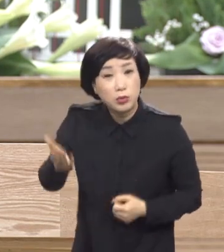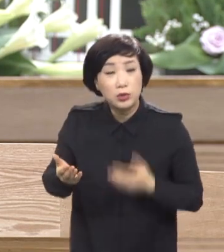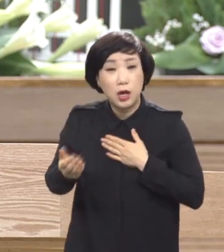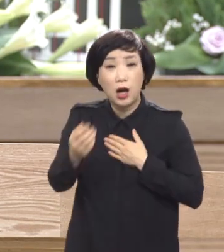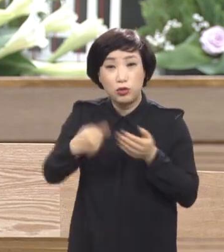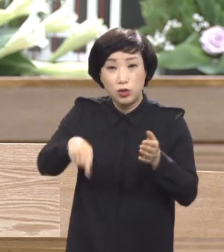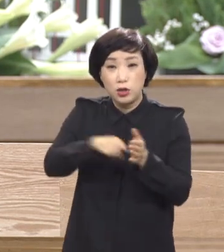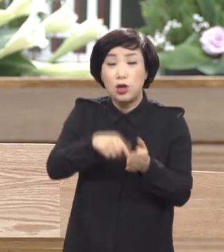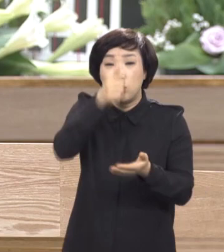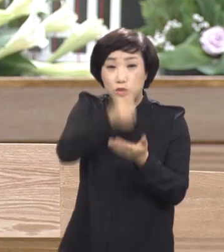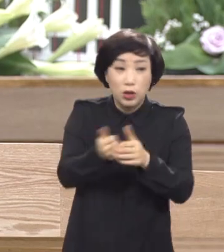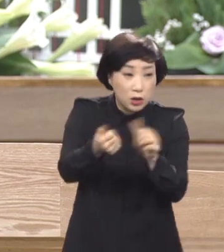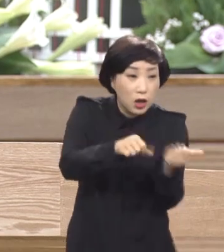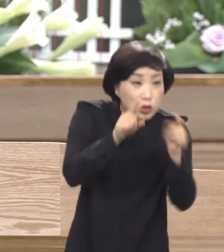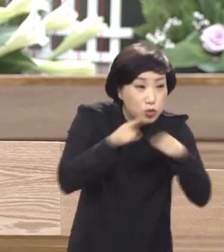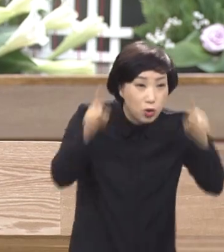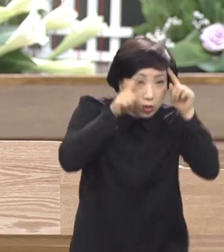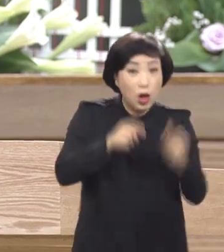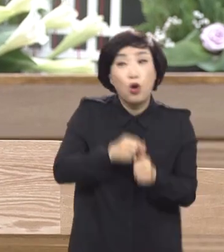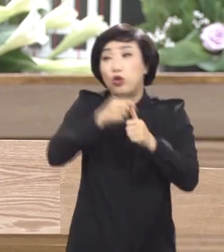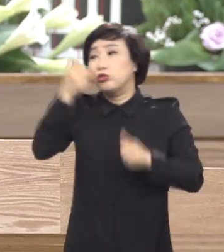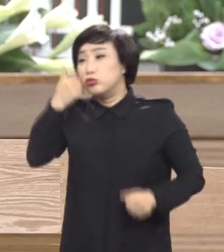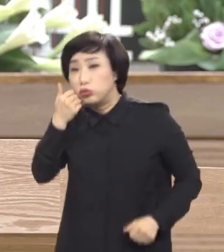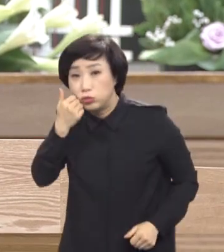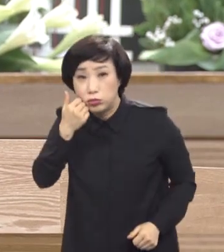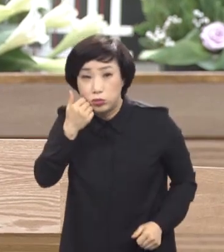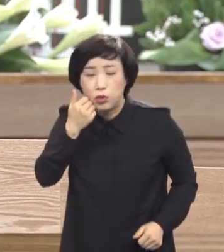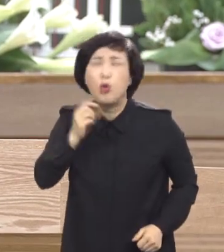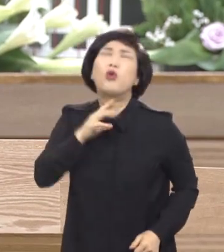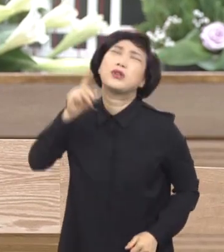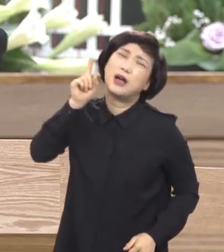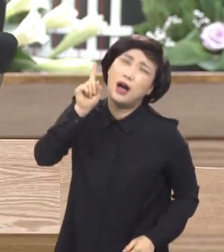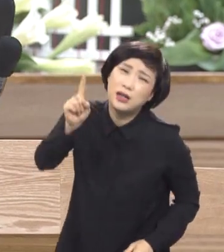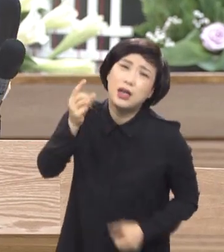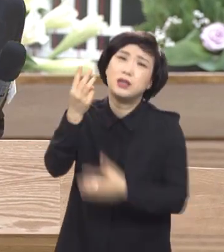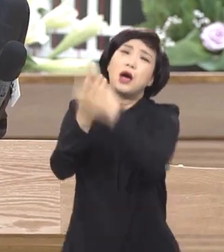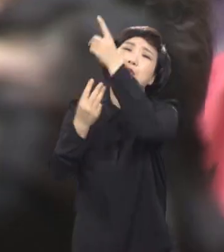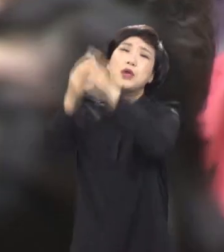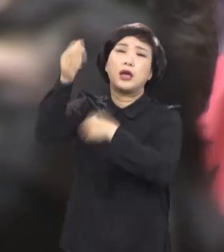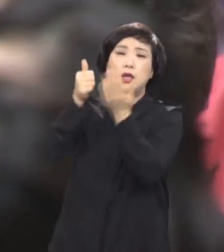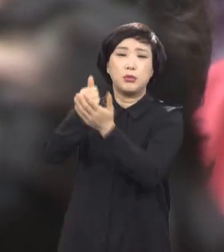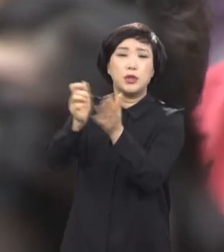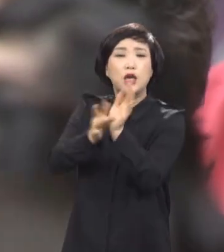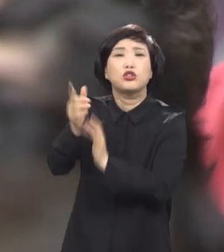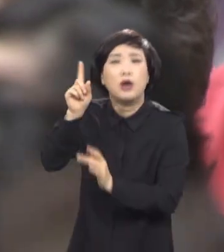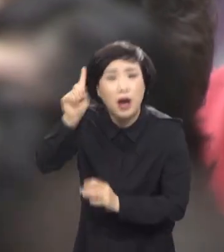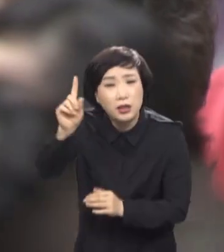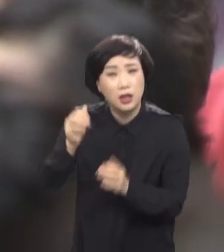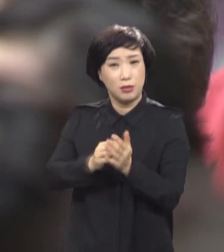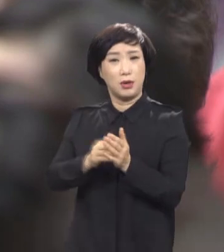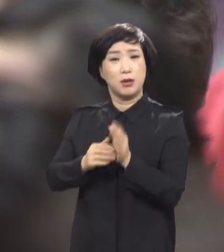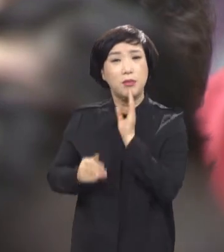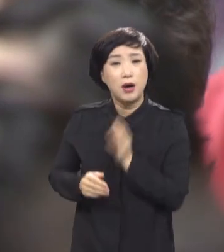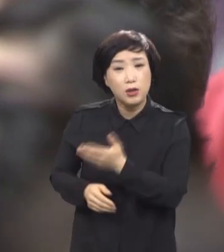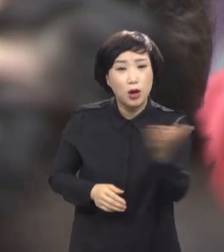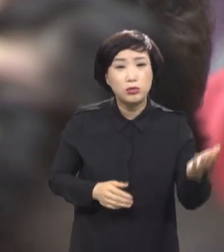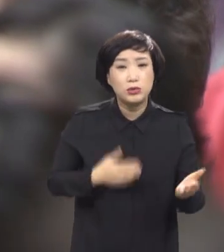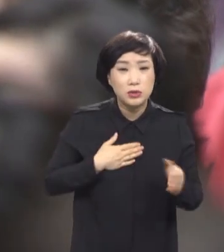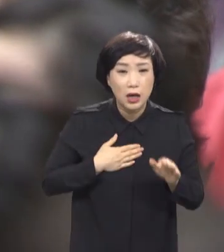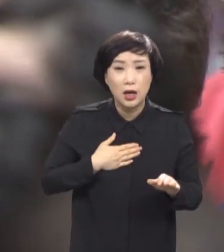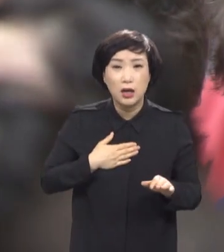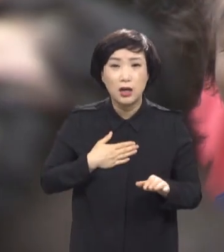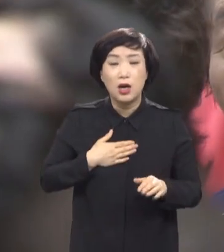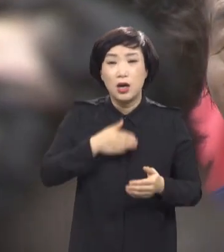위해 죄와 사망과 지옥에서 나를 건져줬던가 오직 3위 하나님이시라 이 말입니다 우리는 정말로